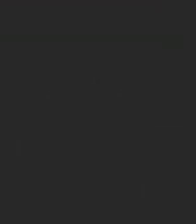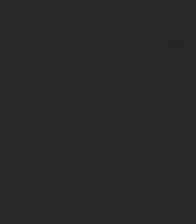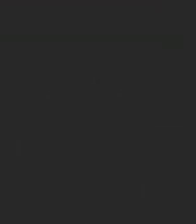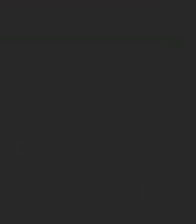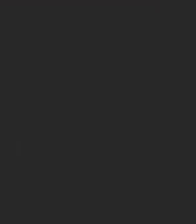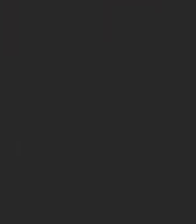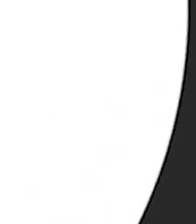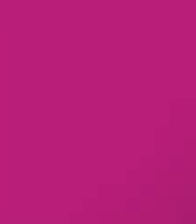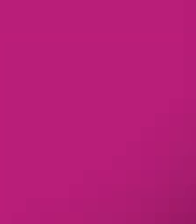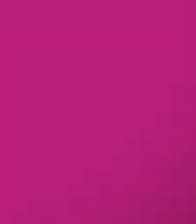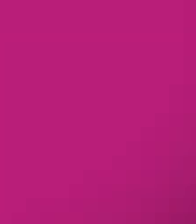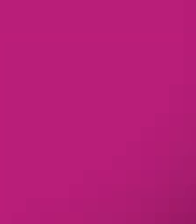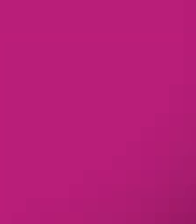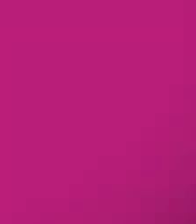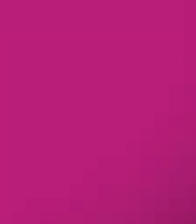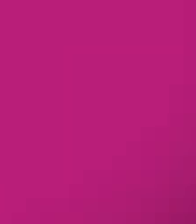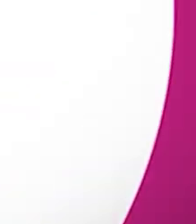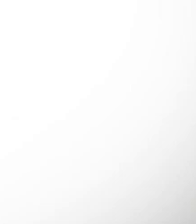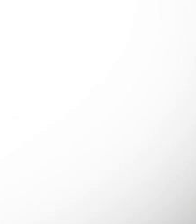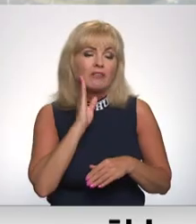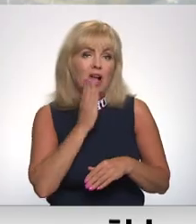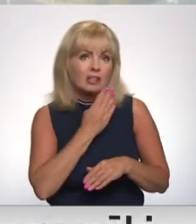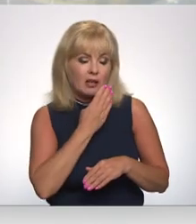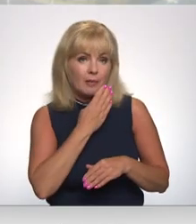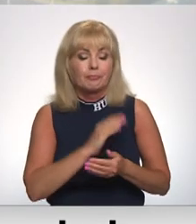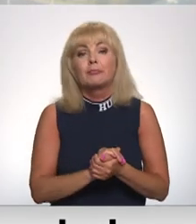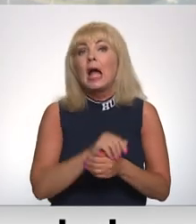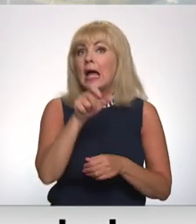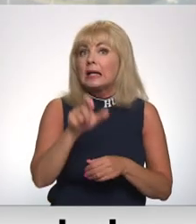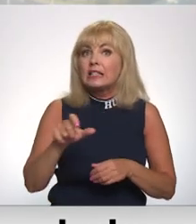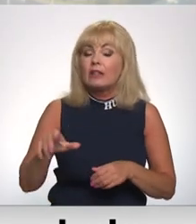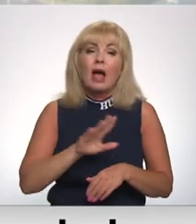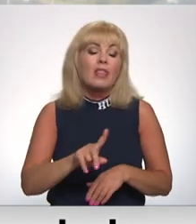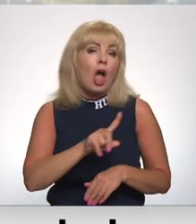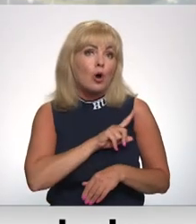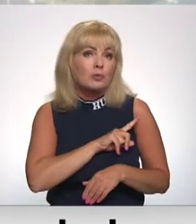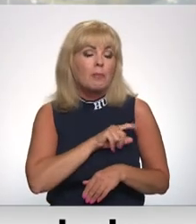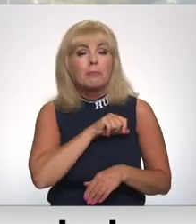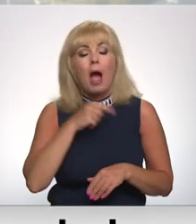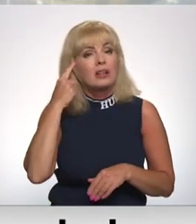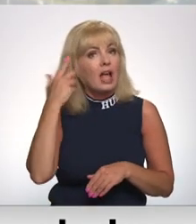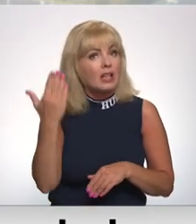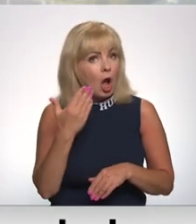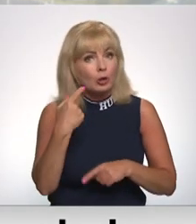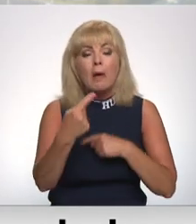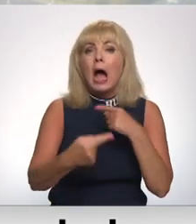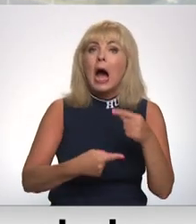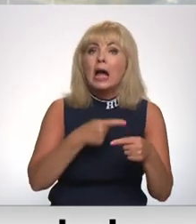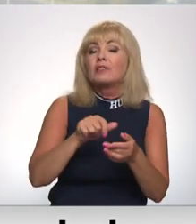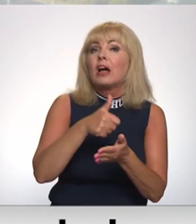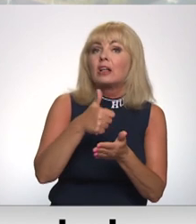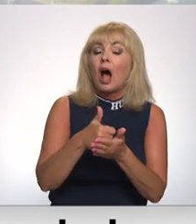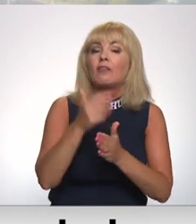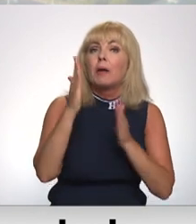Re, viss ēters ir te! Un cilvēku neuzmanība un neapdomība vēl aizvien ir galvenais